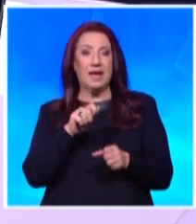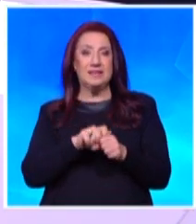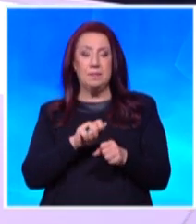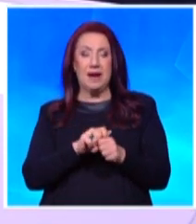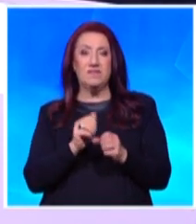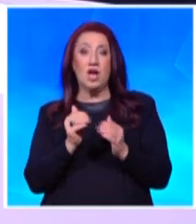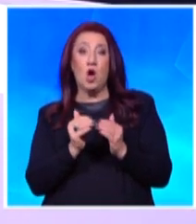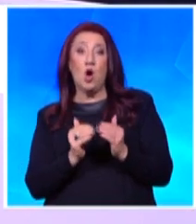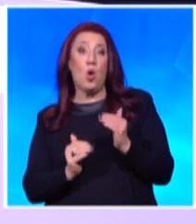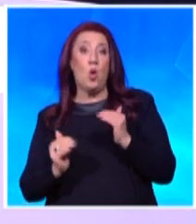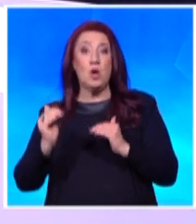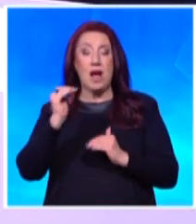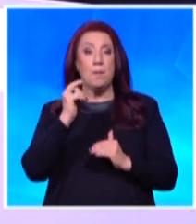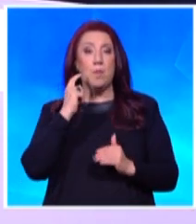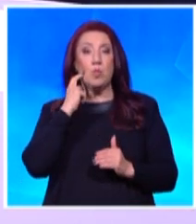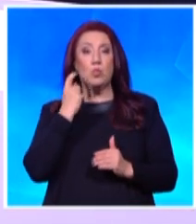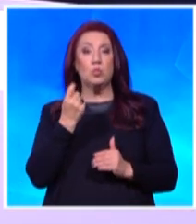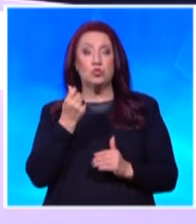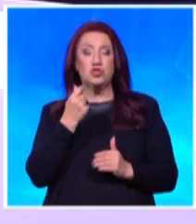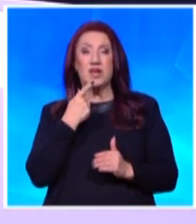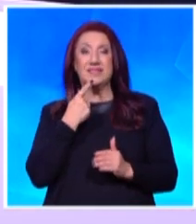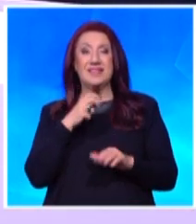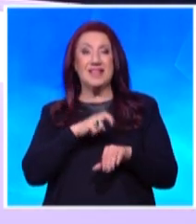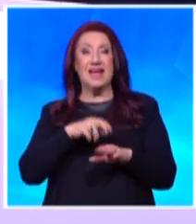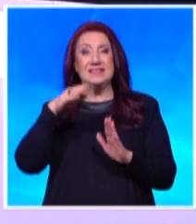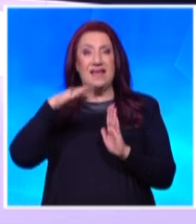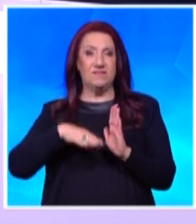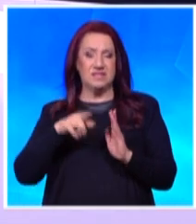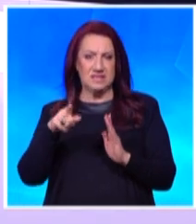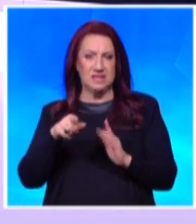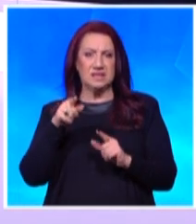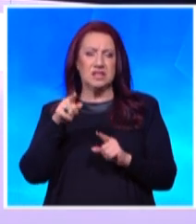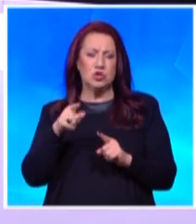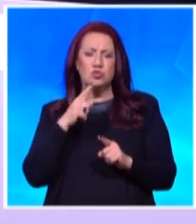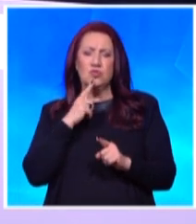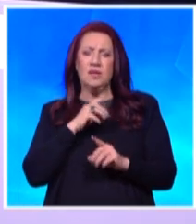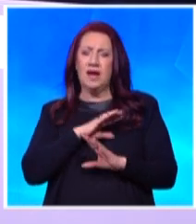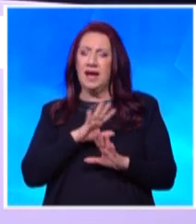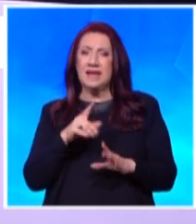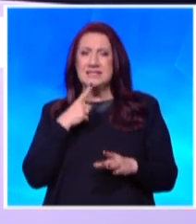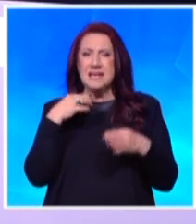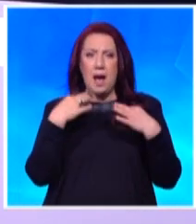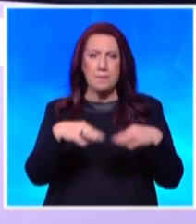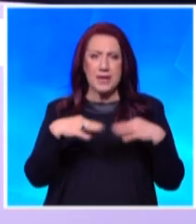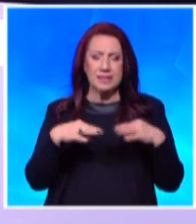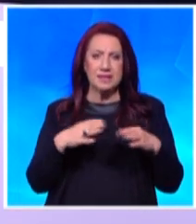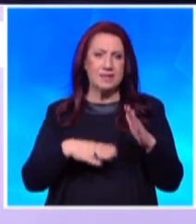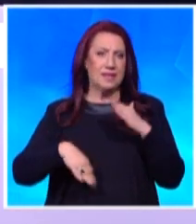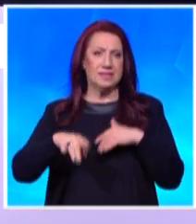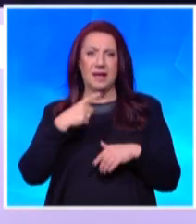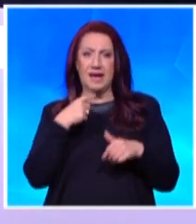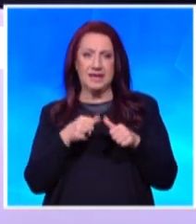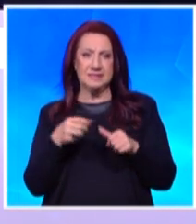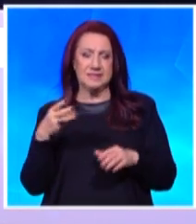в държавата, както сме говорили друг път, което значи, че най-бедните хора ще бъдат ударени най-лошо. Приоритет на държавата би трябвало да